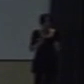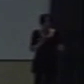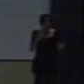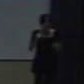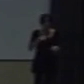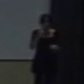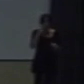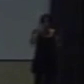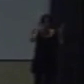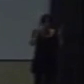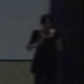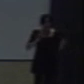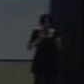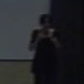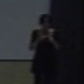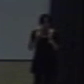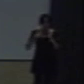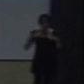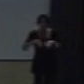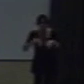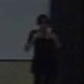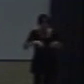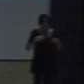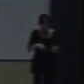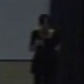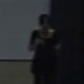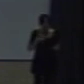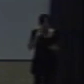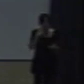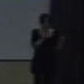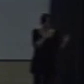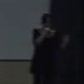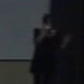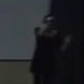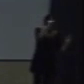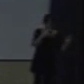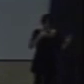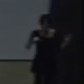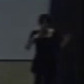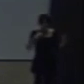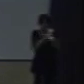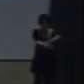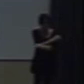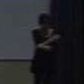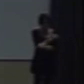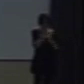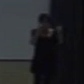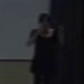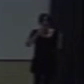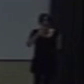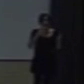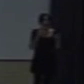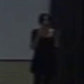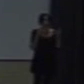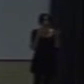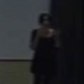estem parlant, que dominen més idiomes que nosaltres, però em preocupen dues coses. Aquesta informació una mica descontextualitzada